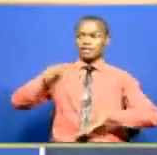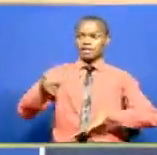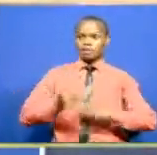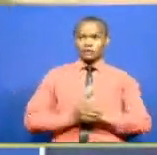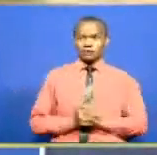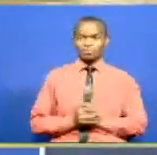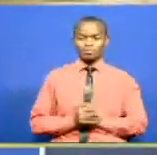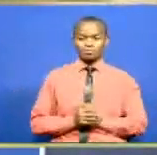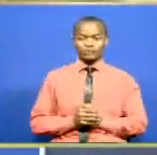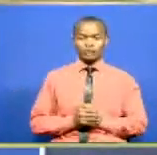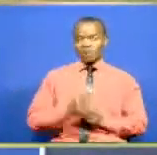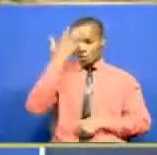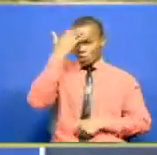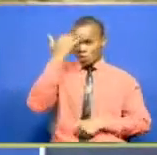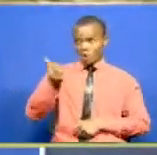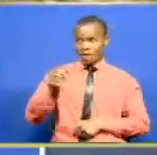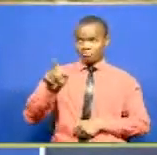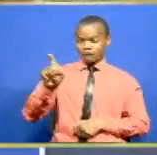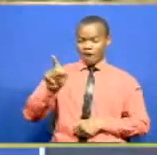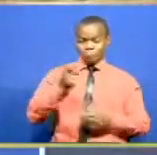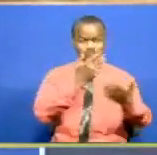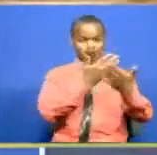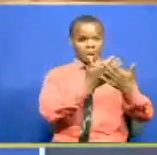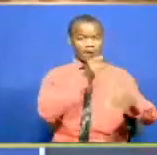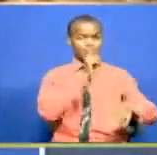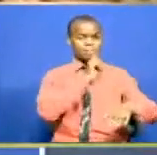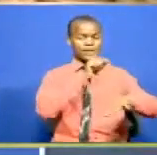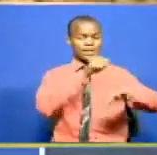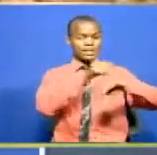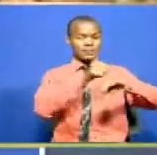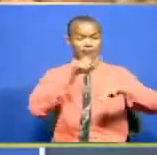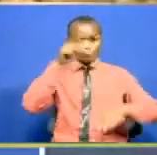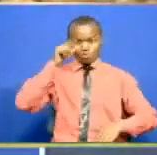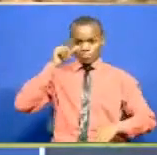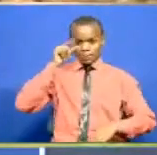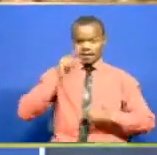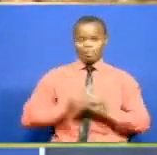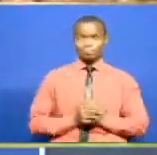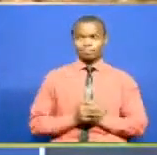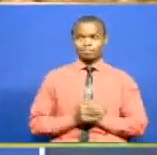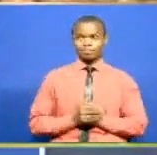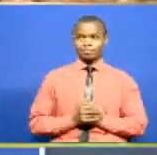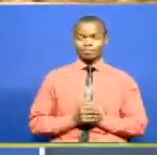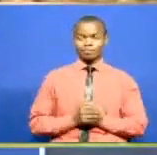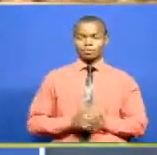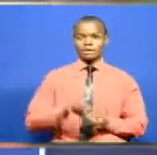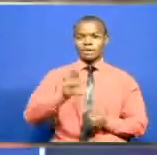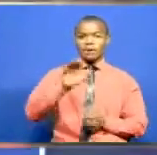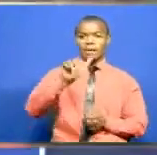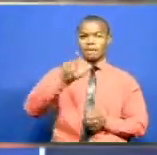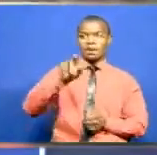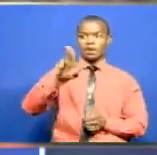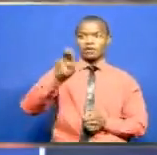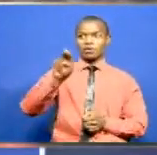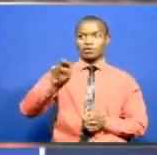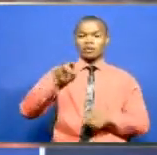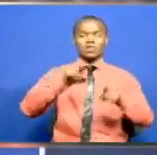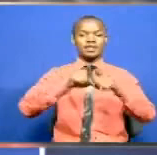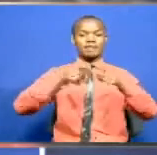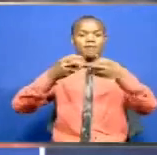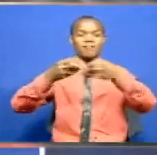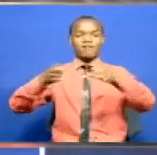taslimu baada ya kukesha katika kituo cha polisi cha bandari ya Mombasa. Mbunge wa Belgut Nelson Koech pia ameachiliwa